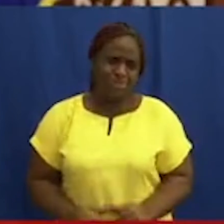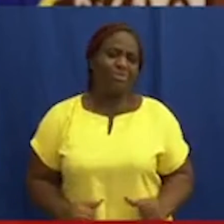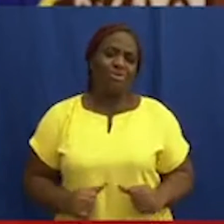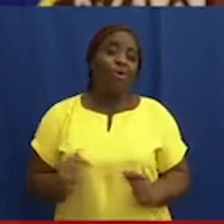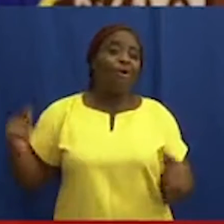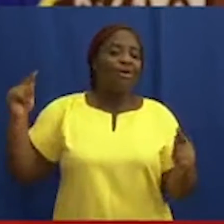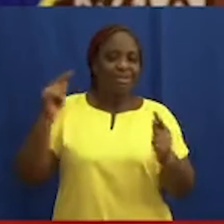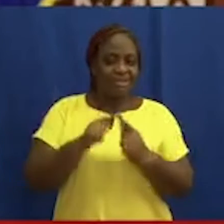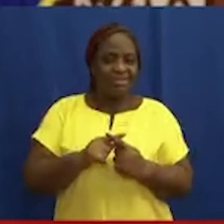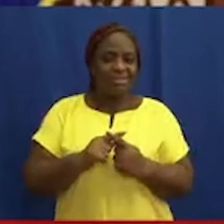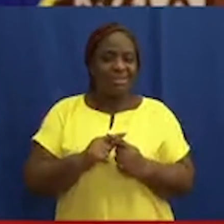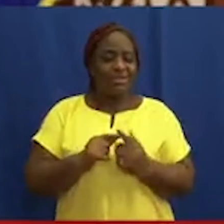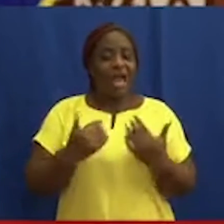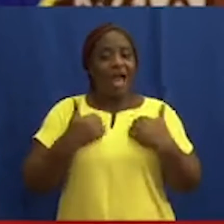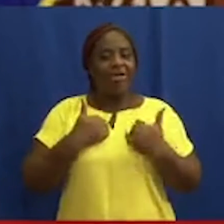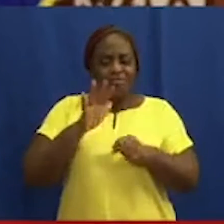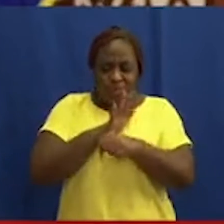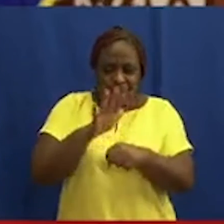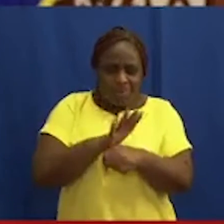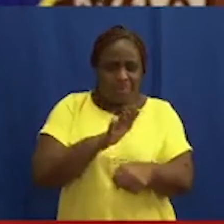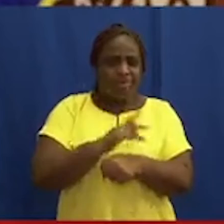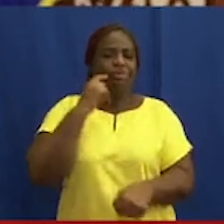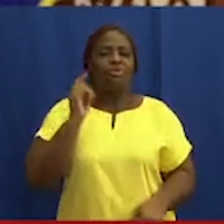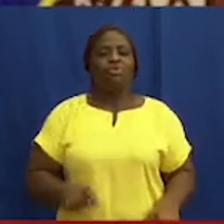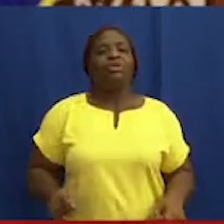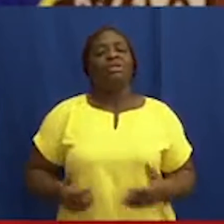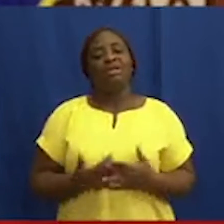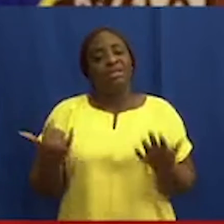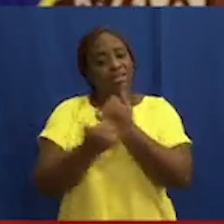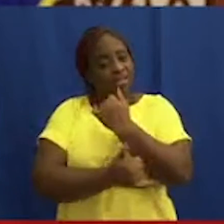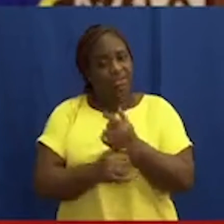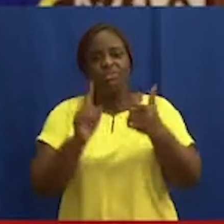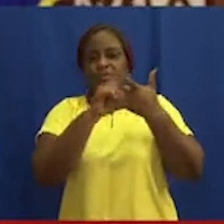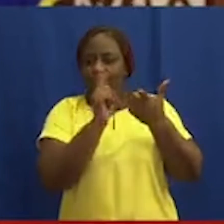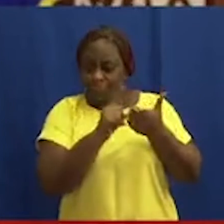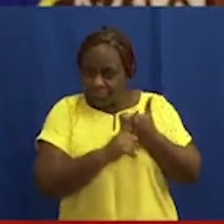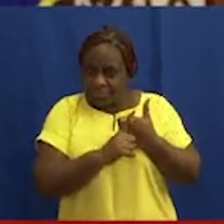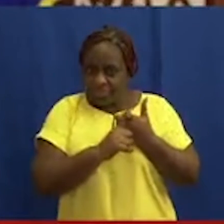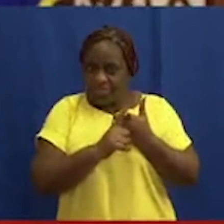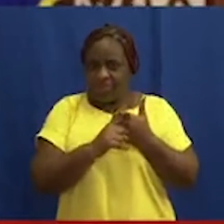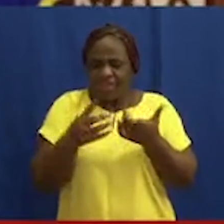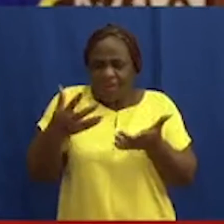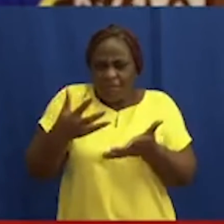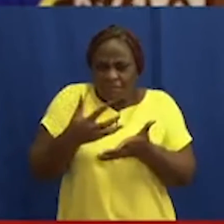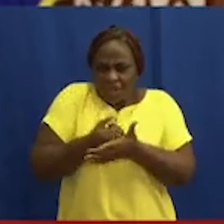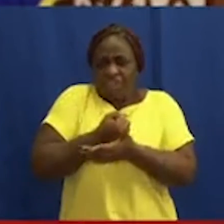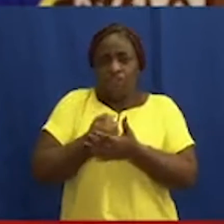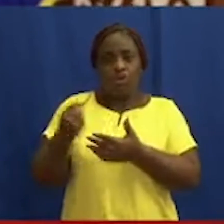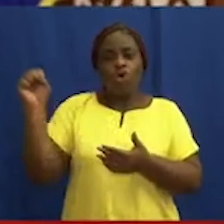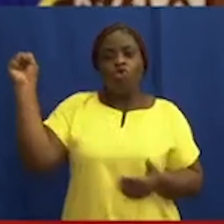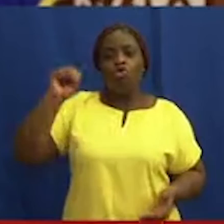ganin cewa duk wasu kudade da ake samu na wayannan ayyuka guda biyu su